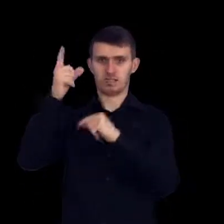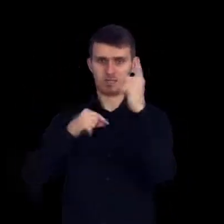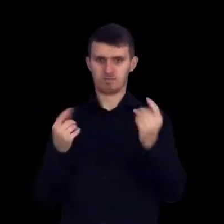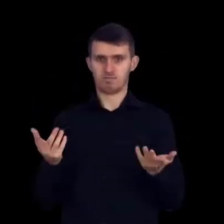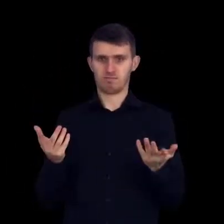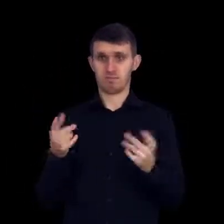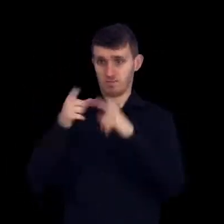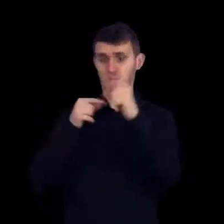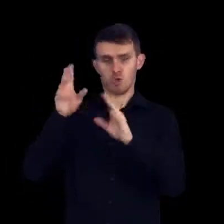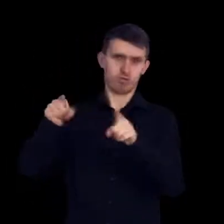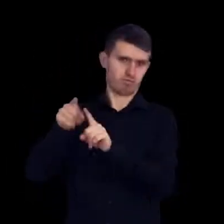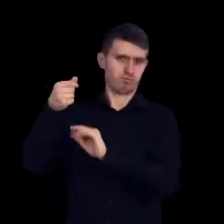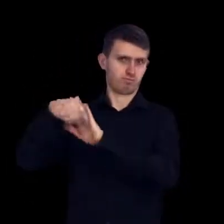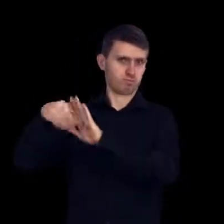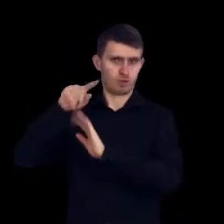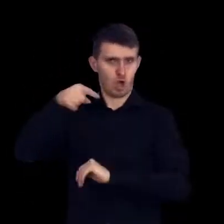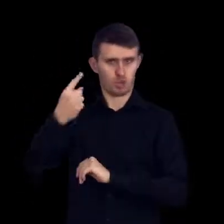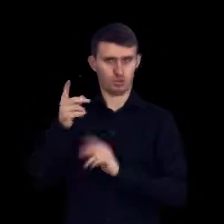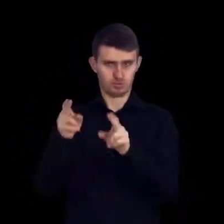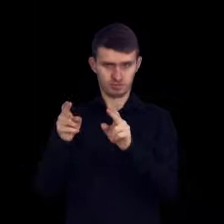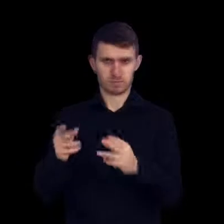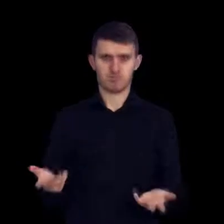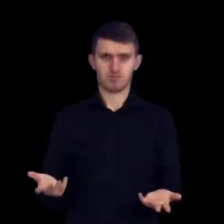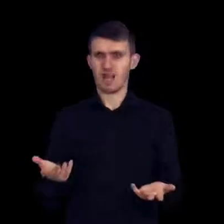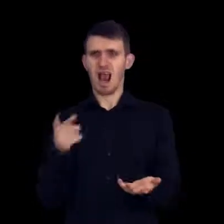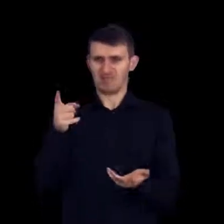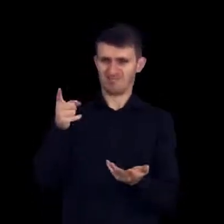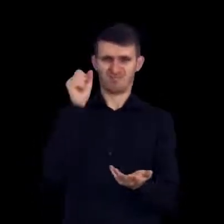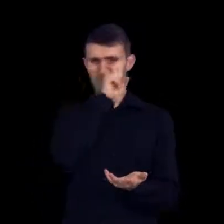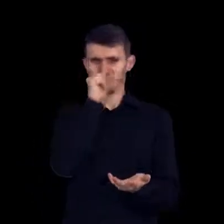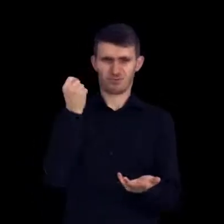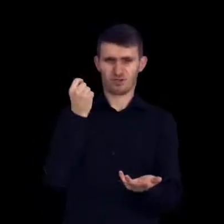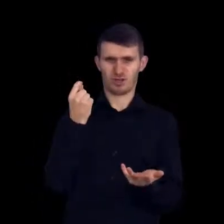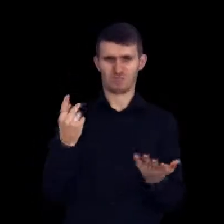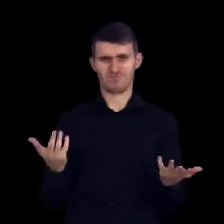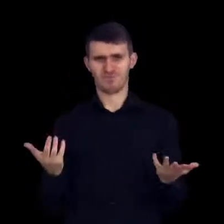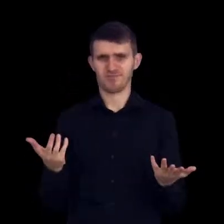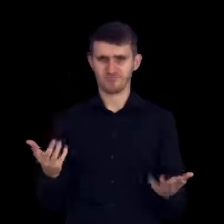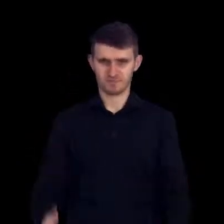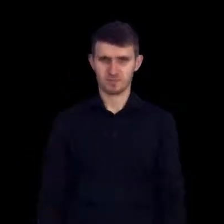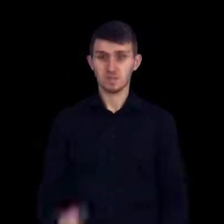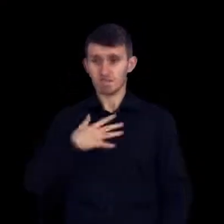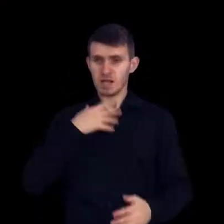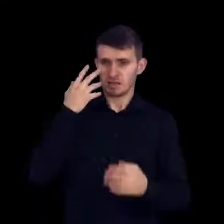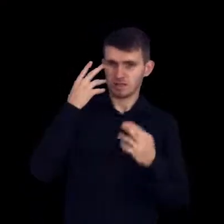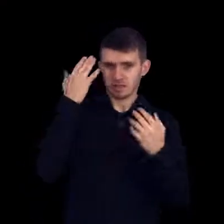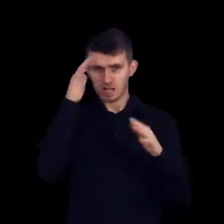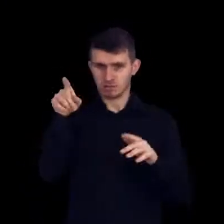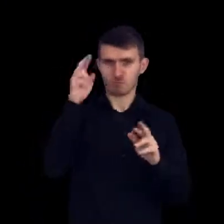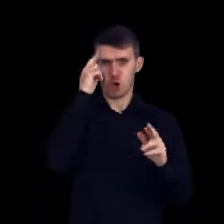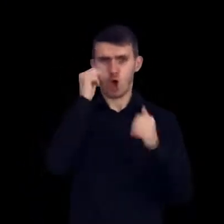mógłbym nawet napisać 10 plus gwiazdka gdzie gwiazdka to napiwki w godzinę choć nie miałoby to głębszego